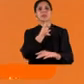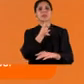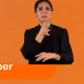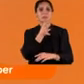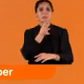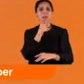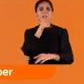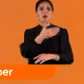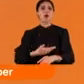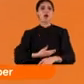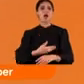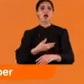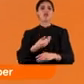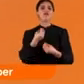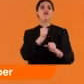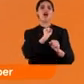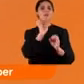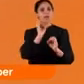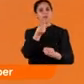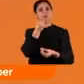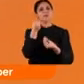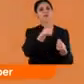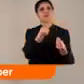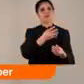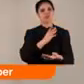asla karınları aç göndermiyor onları.